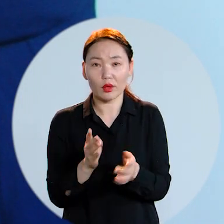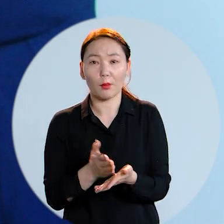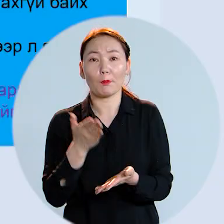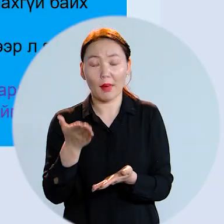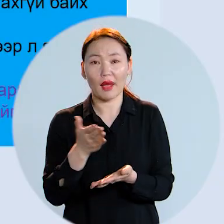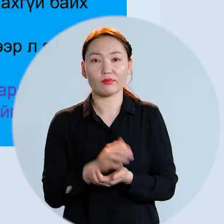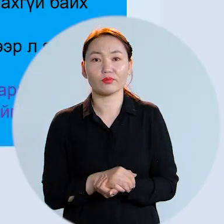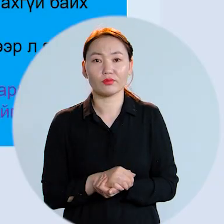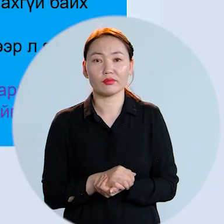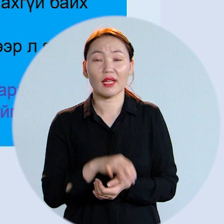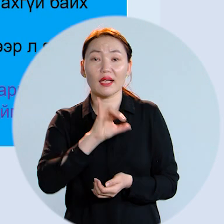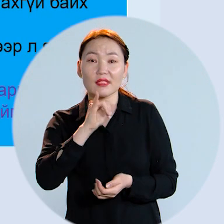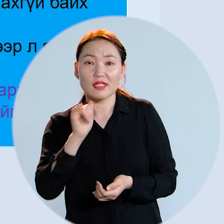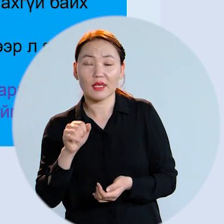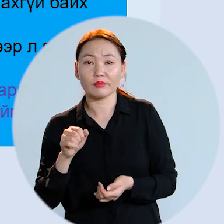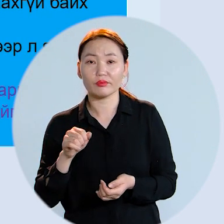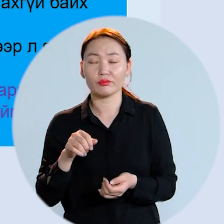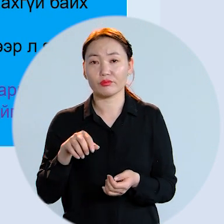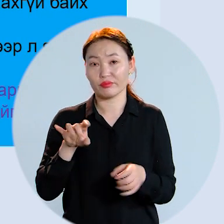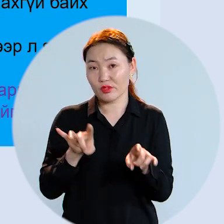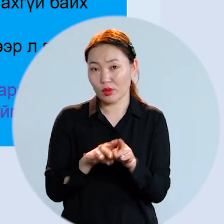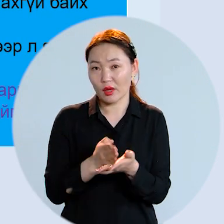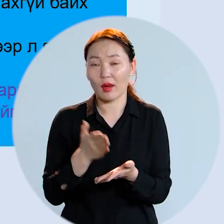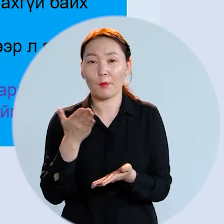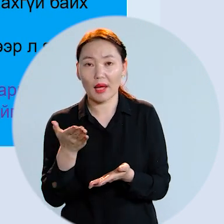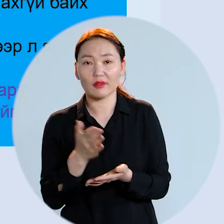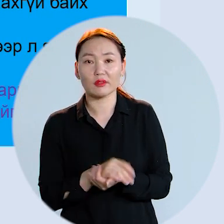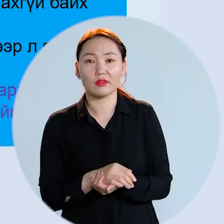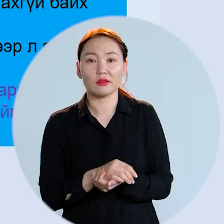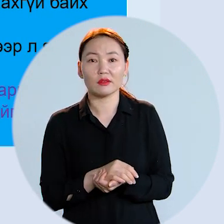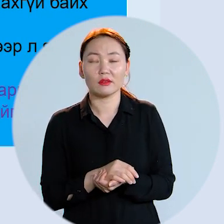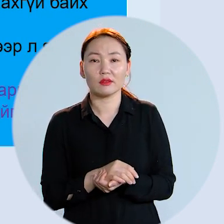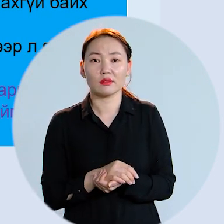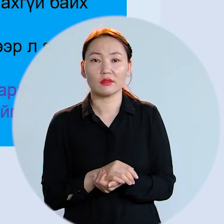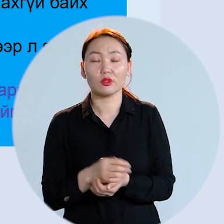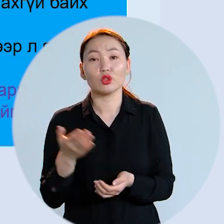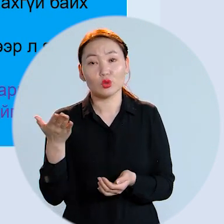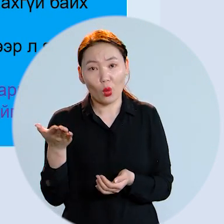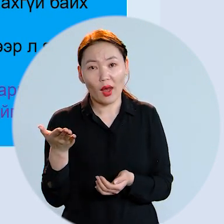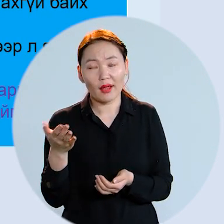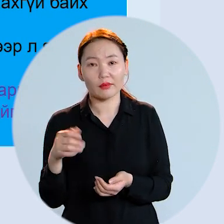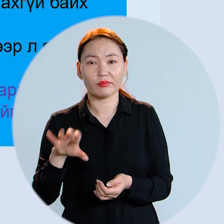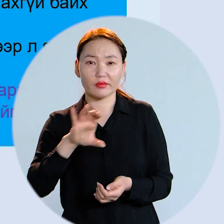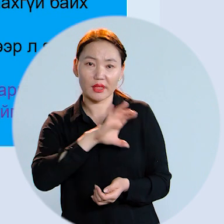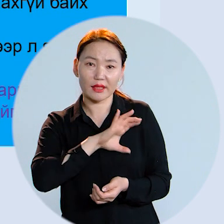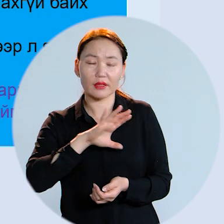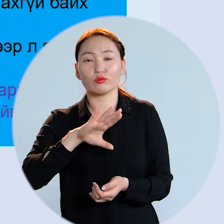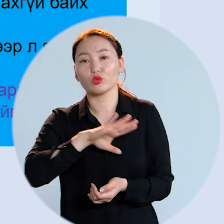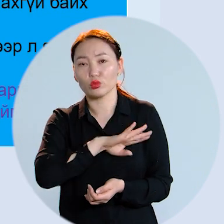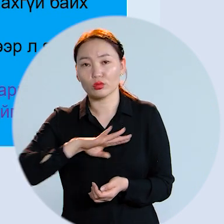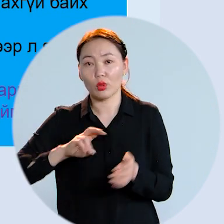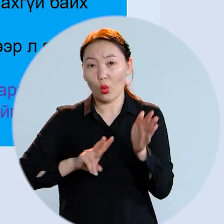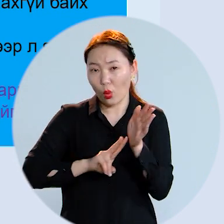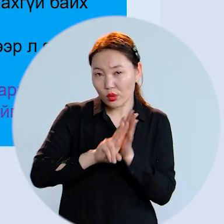нийтлэг зүйлүүд байна. За тухайн одоо таагүй харилцаа үүсгээд байгаа танд тийм нэг таагүй мэдрэмжийг төрүүлээд